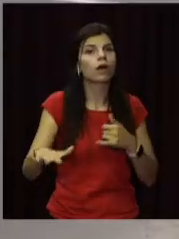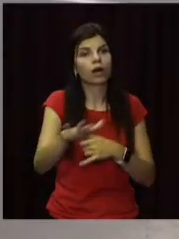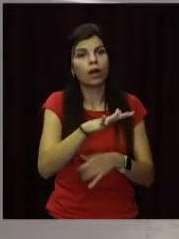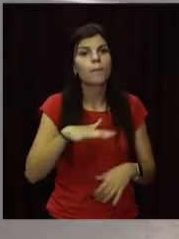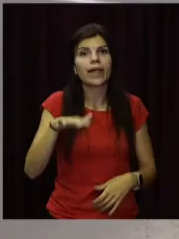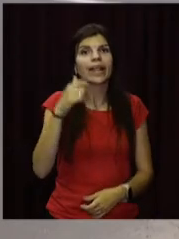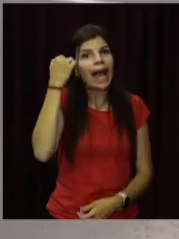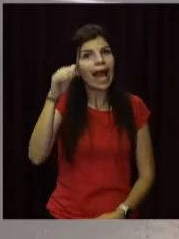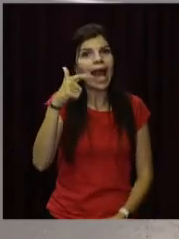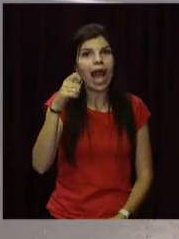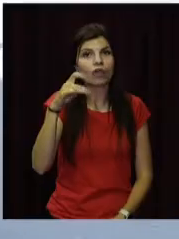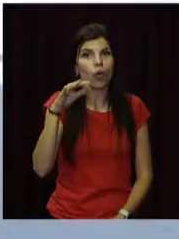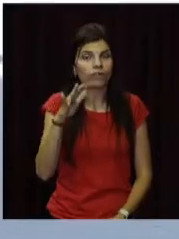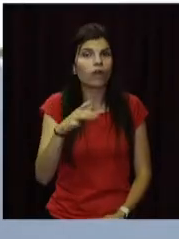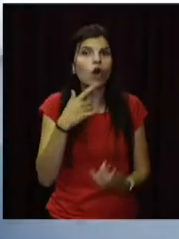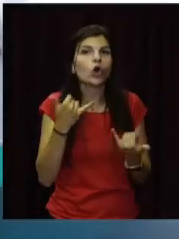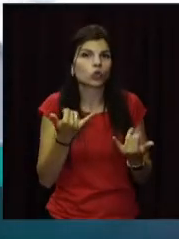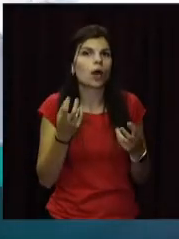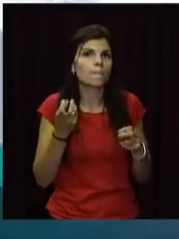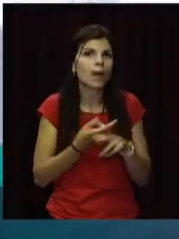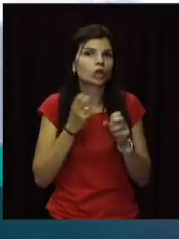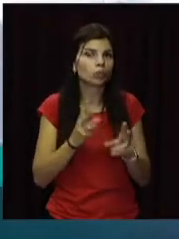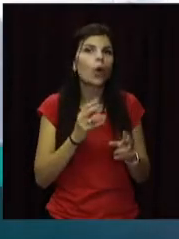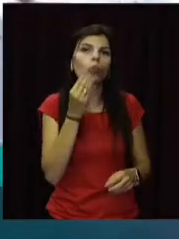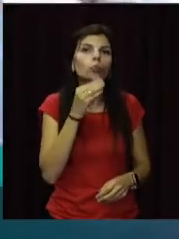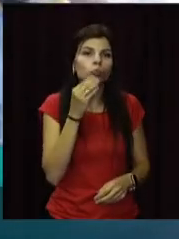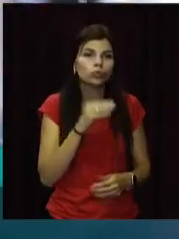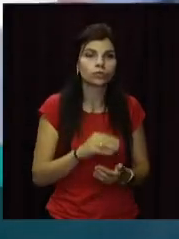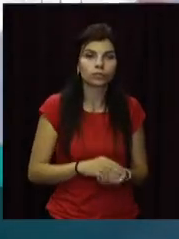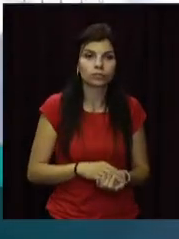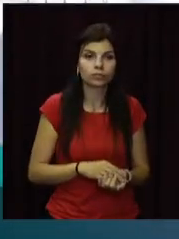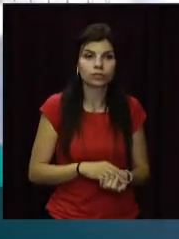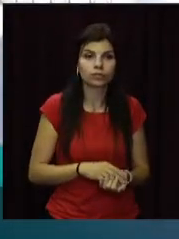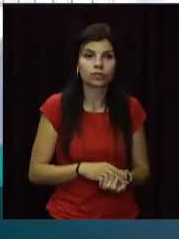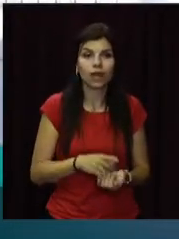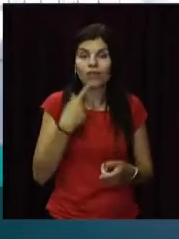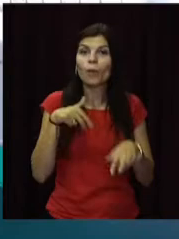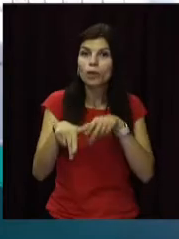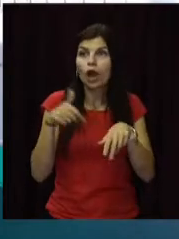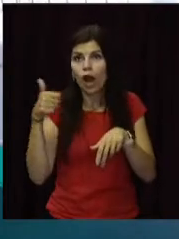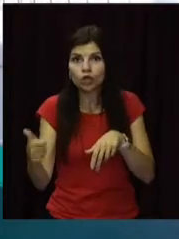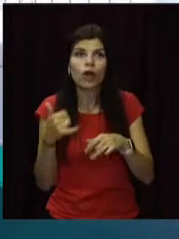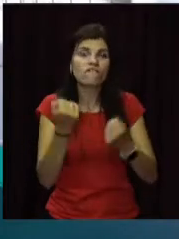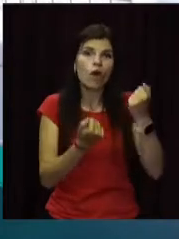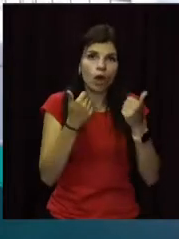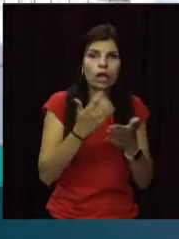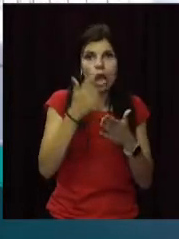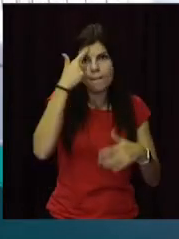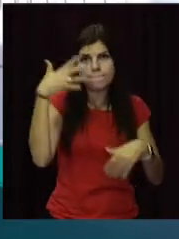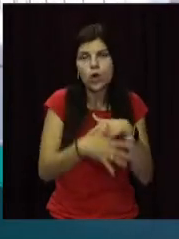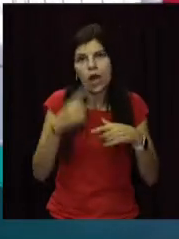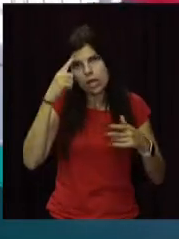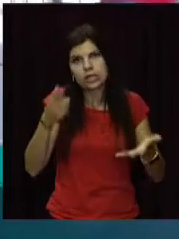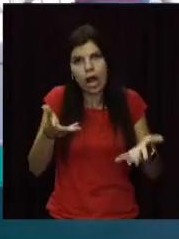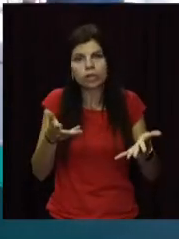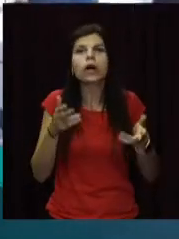Героїв стало безпечніше. Це добре впливає на дорогу, і пішоходам добре, і водителям приємно.